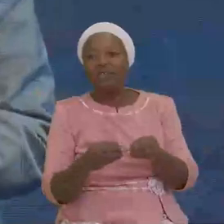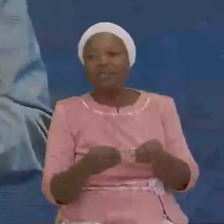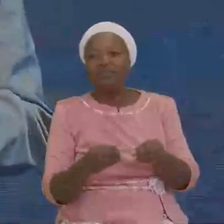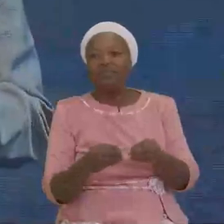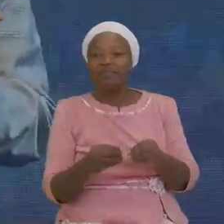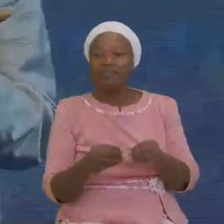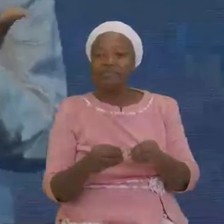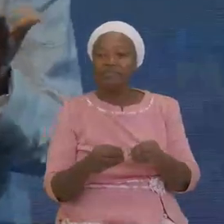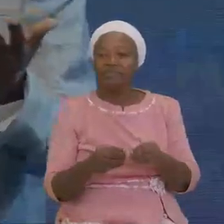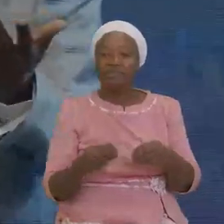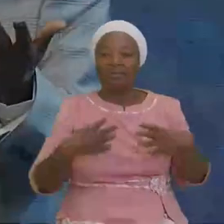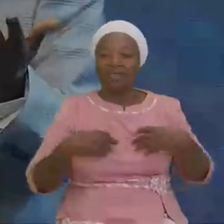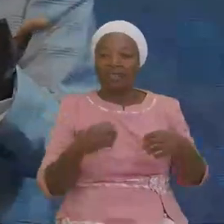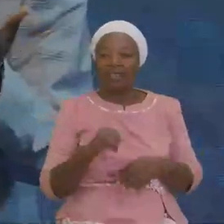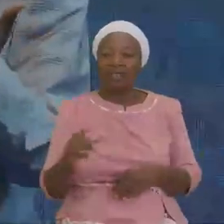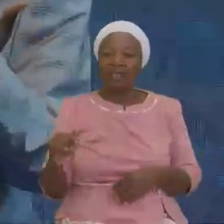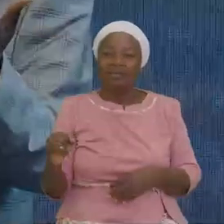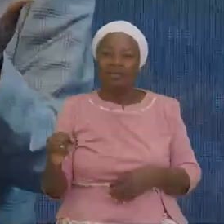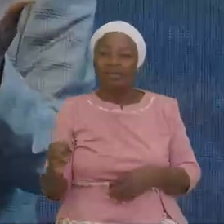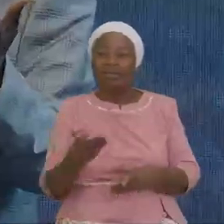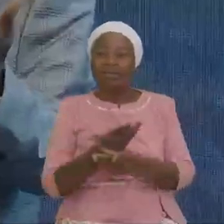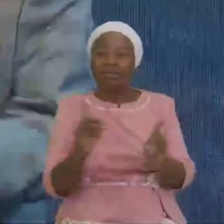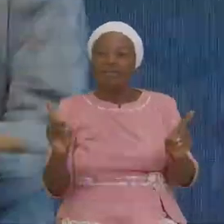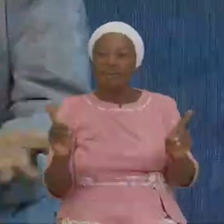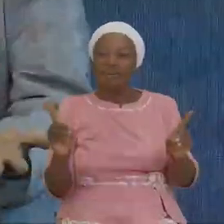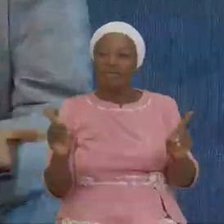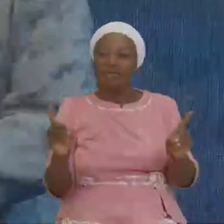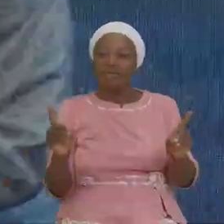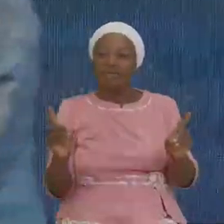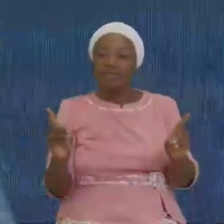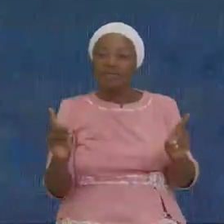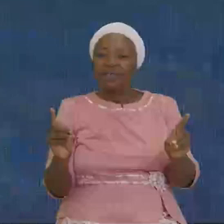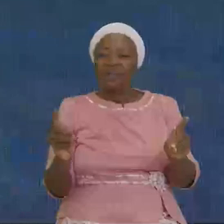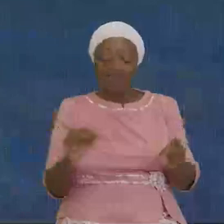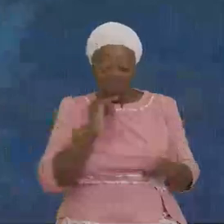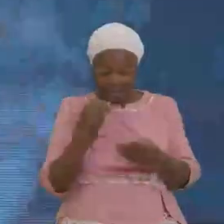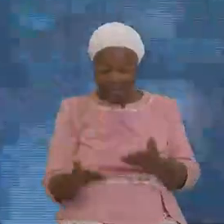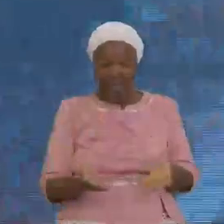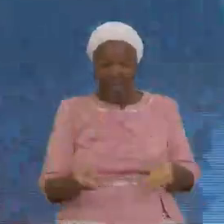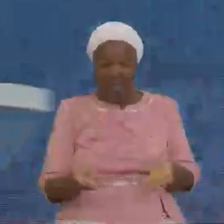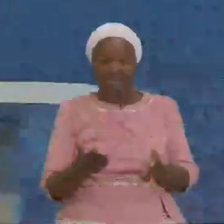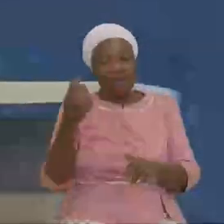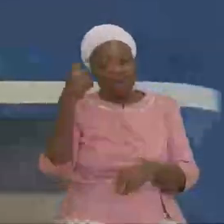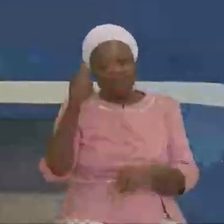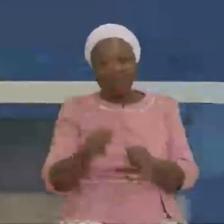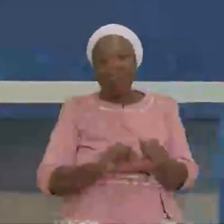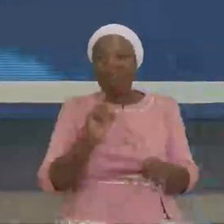vie victorieuse. Venez prendre pour vous la guérison, la